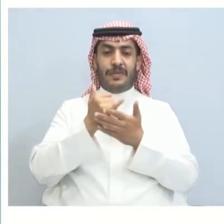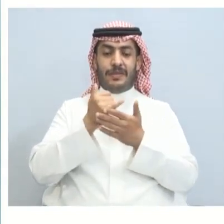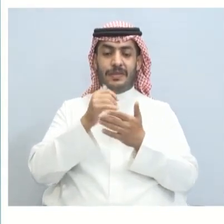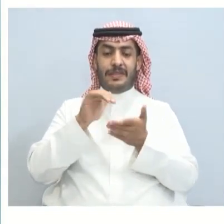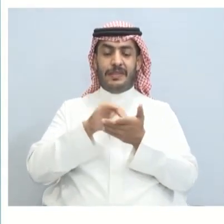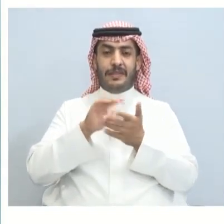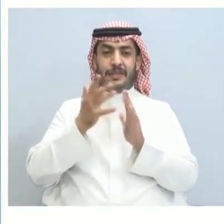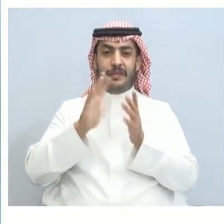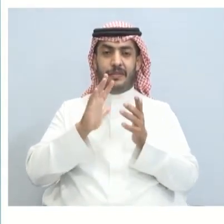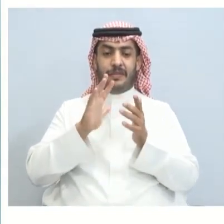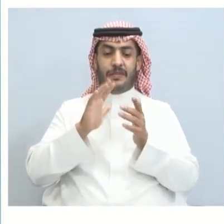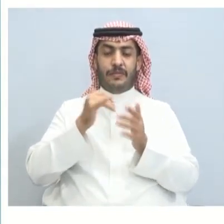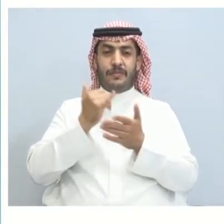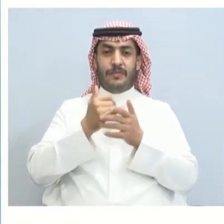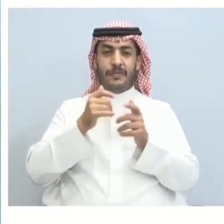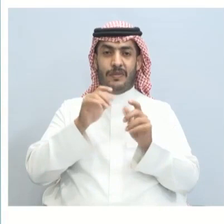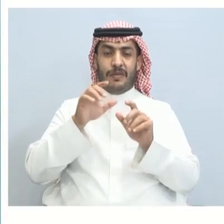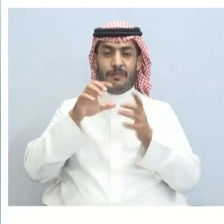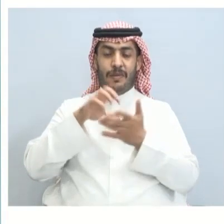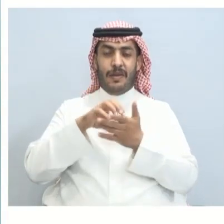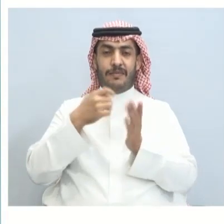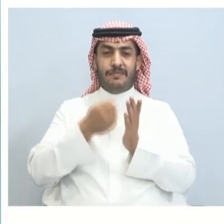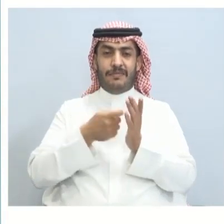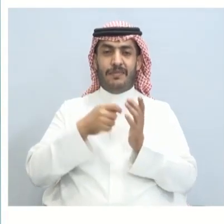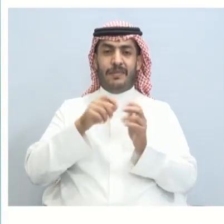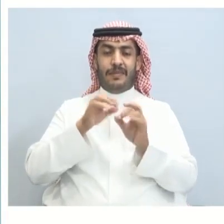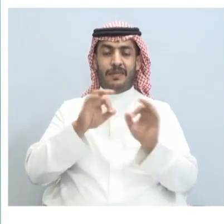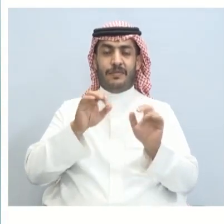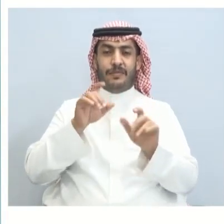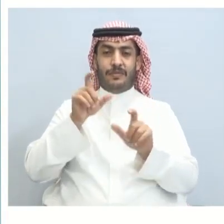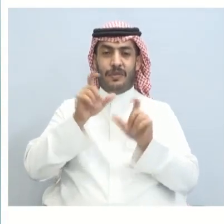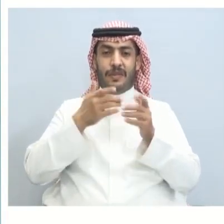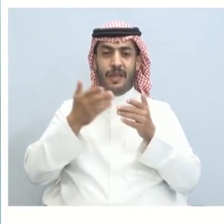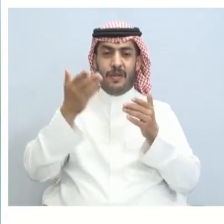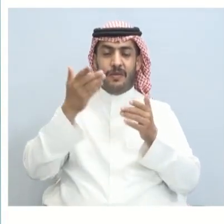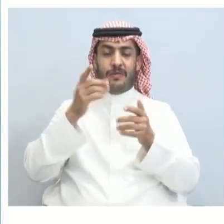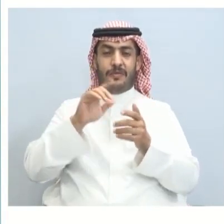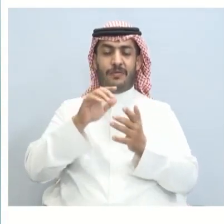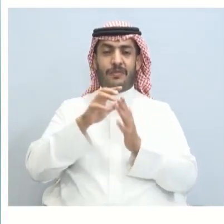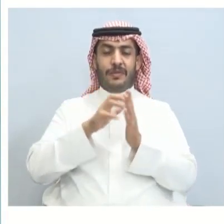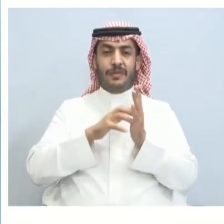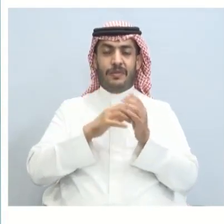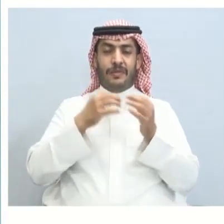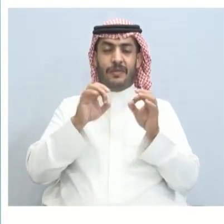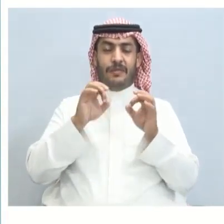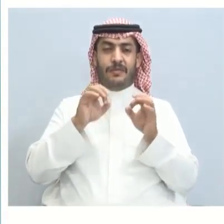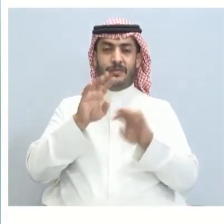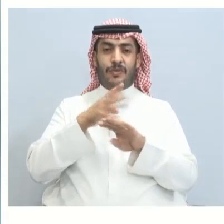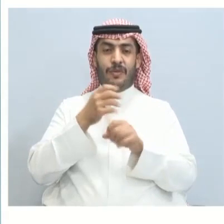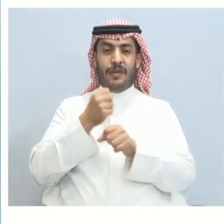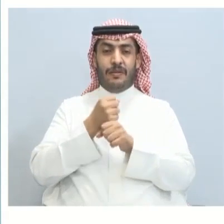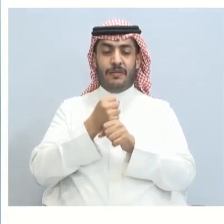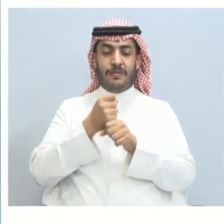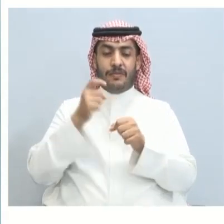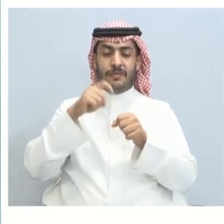قبل استماع من تجهيز قاعه من تجهيز الادوات من دعوه المشاركين كتابه الدعوه الاجتماع جدول الاعمال